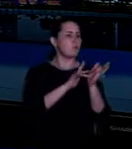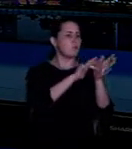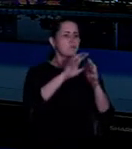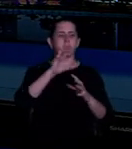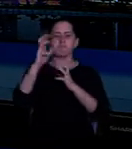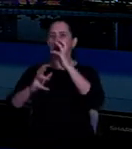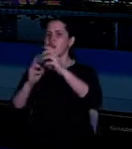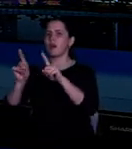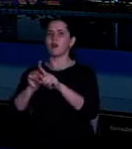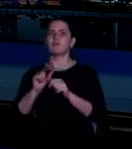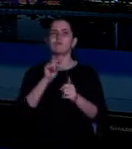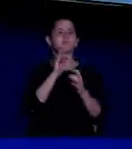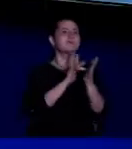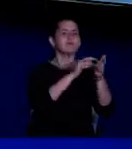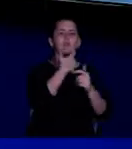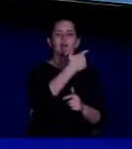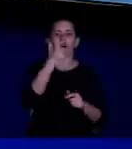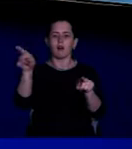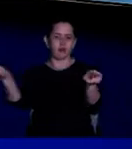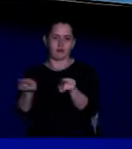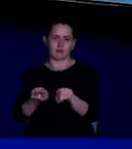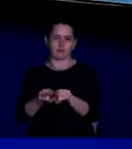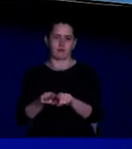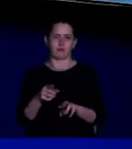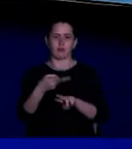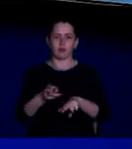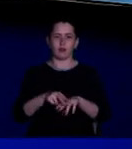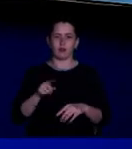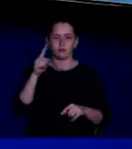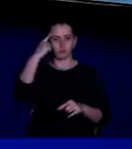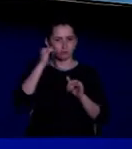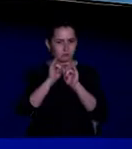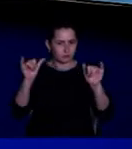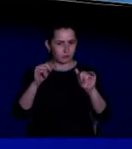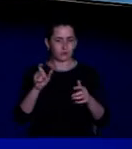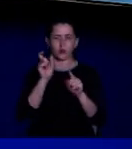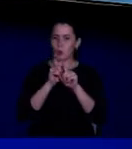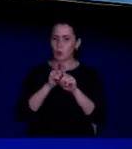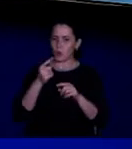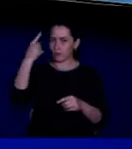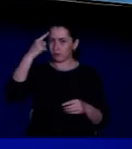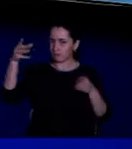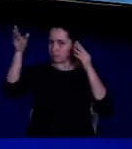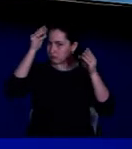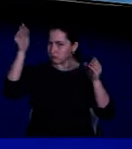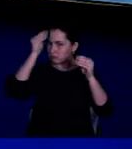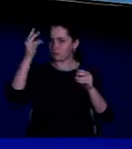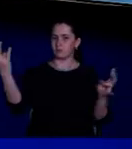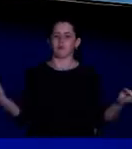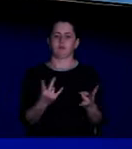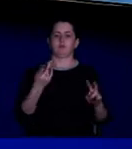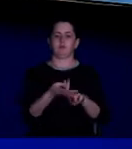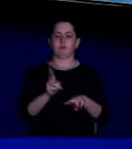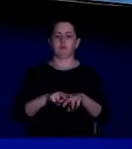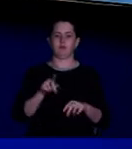всему миру, повышать свой кругозор, обогащать словарный запас. Не теряйте